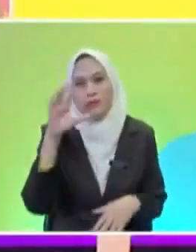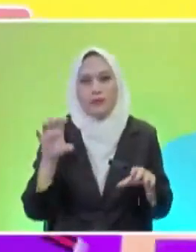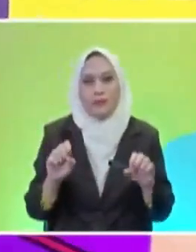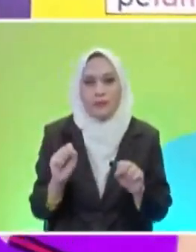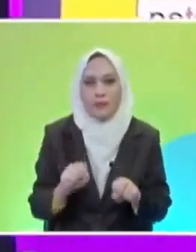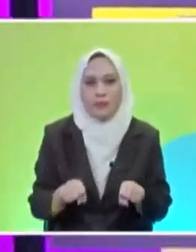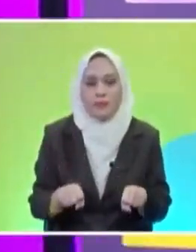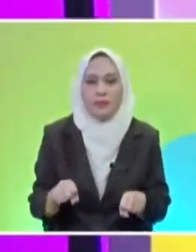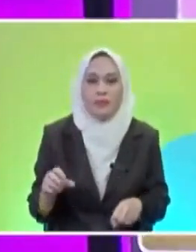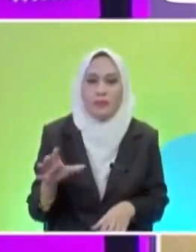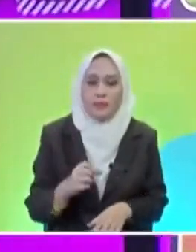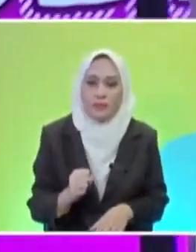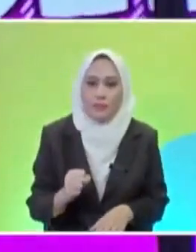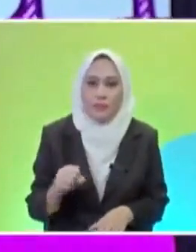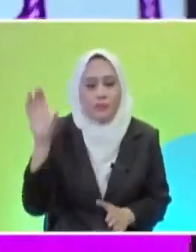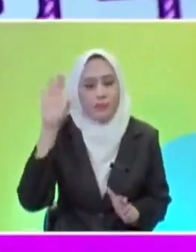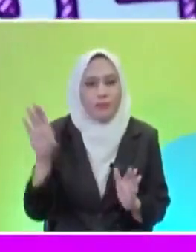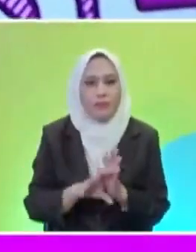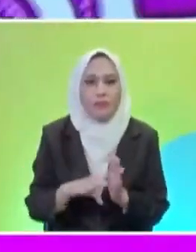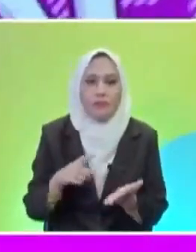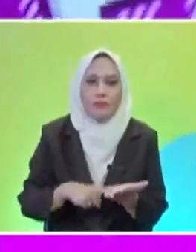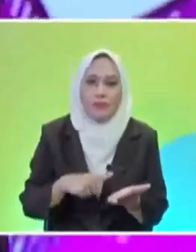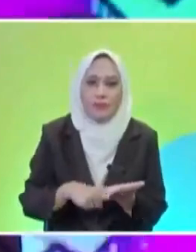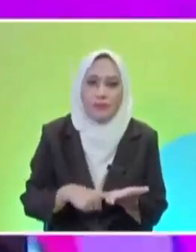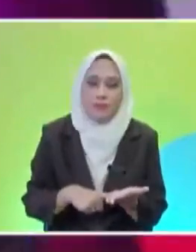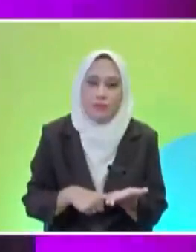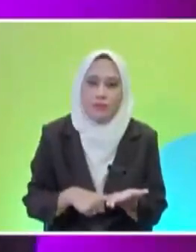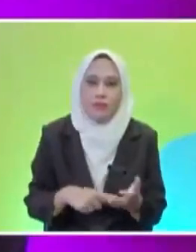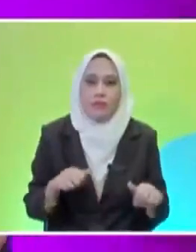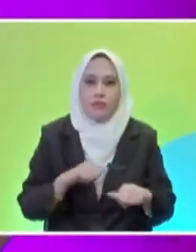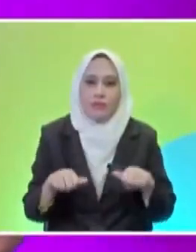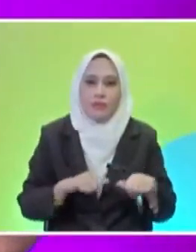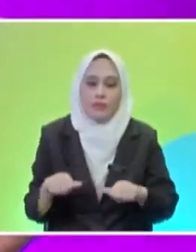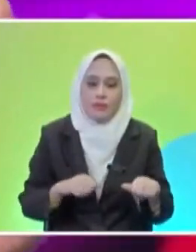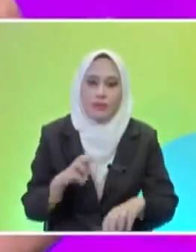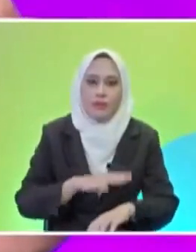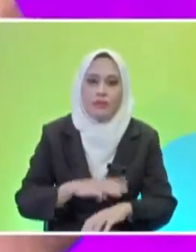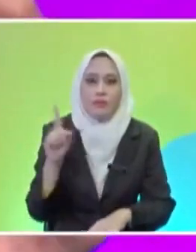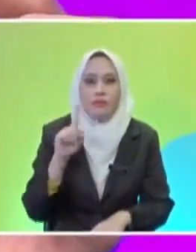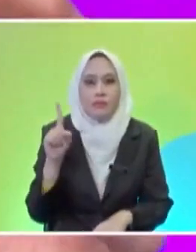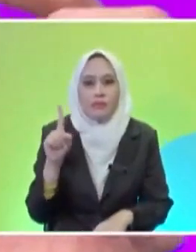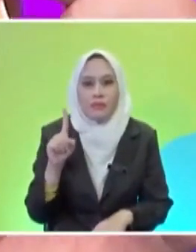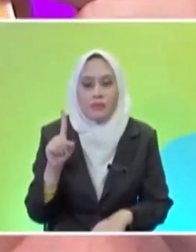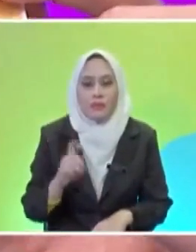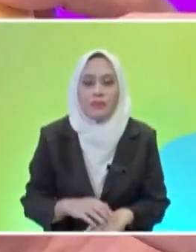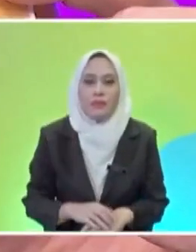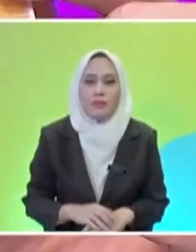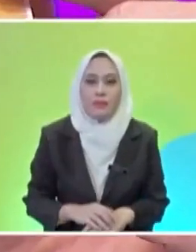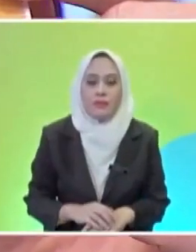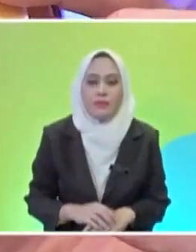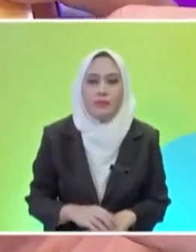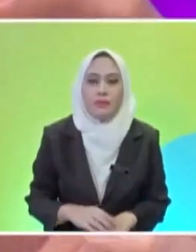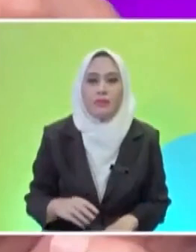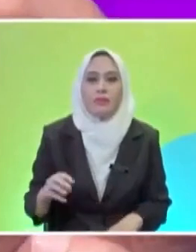gambar mana-mana Hanif nak. Kita tengok gambar tu aktiviti sesuai waktu bila. Waktu pagi ke, tengah hari ke, petang ke,